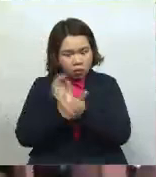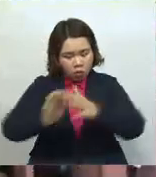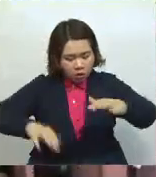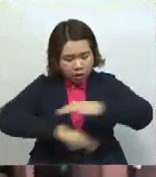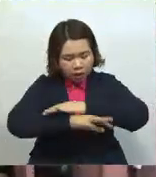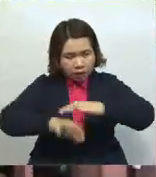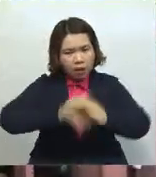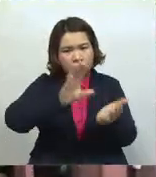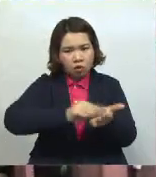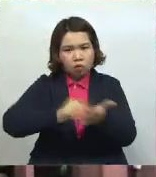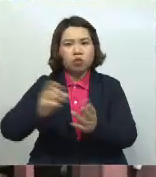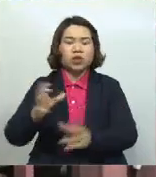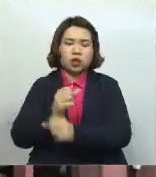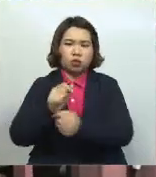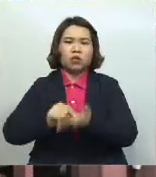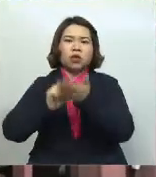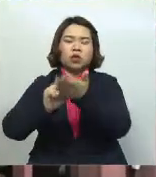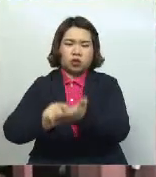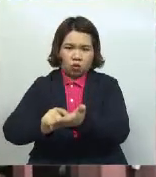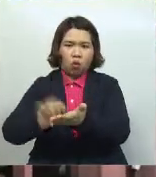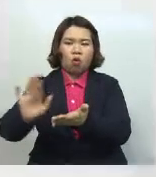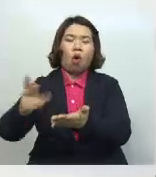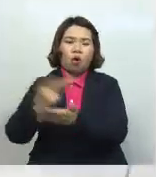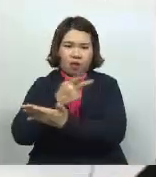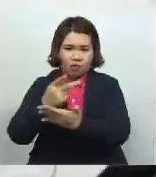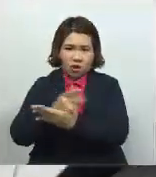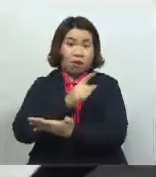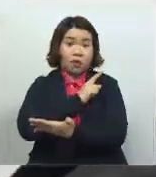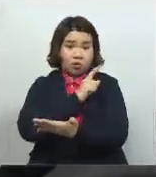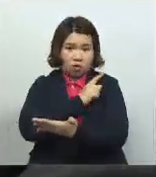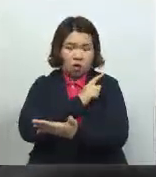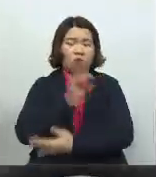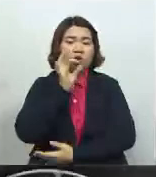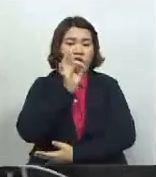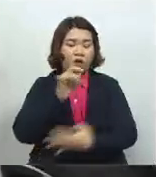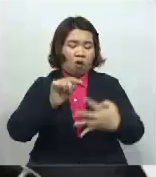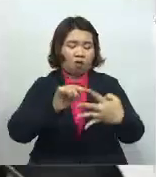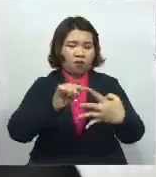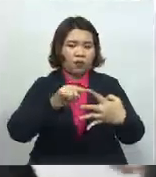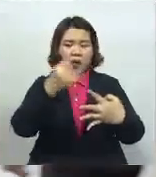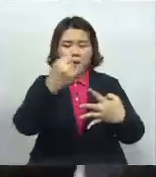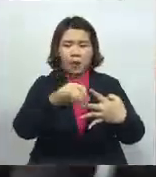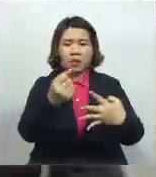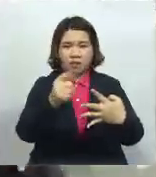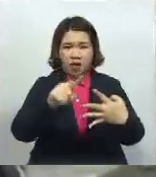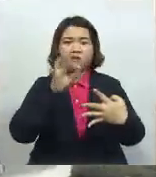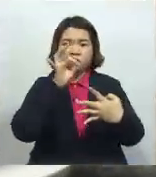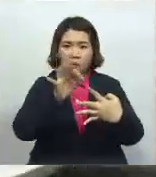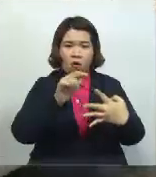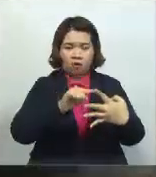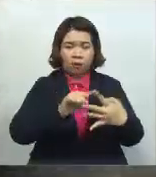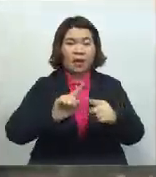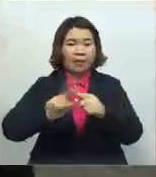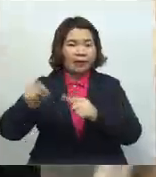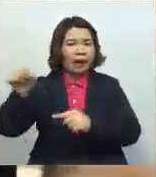านและสรุปสำนวนคดีส่งอัยการจังหวัดทองผาภูมิโดยฟ้องนายเปรมชัยจำนวน11ข้อหาแต่พนักงาน